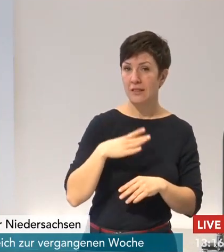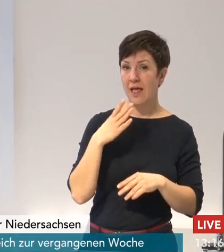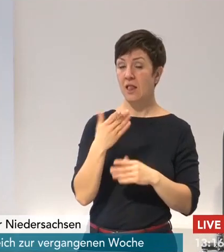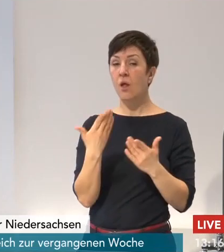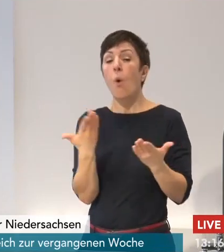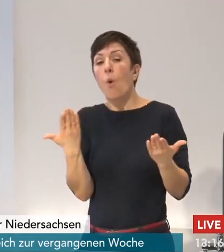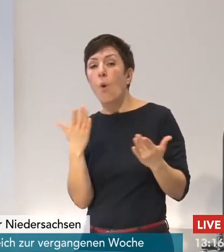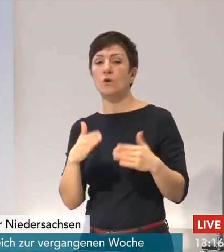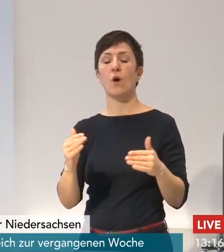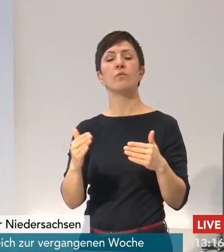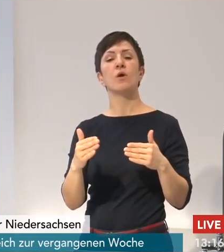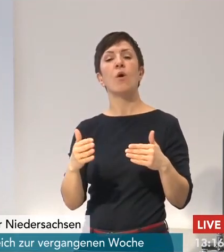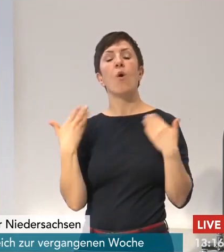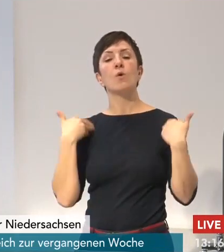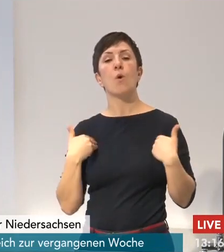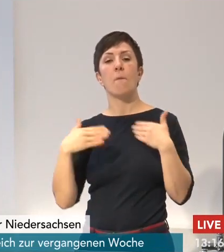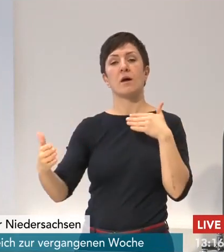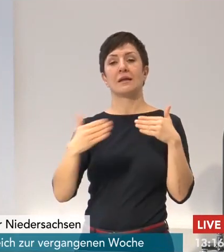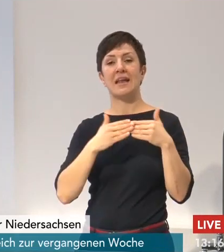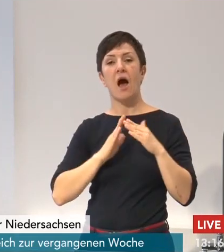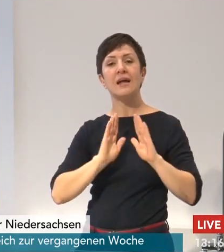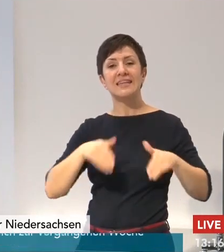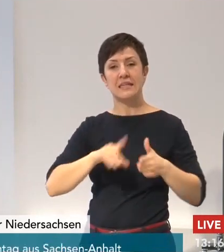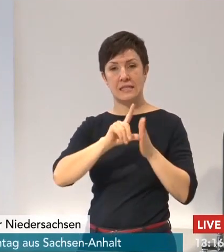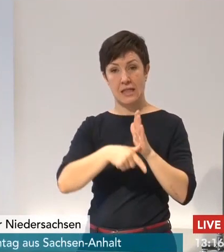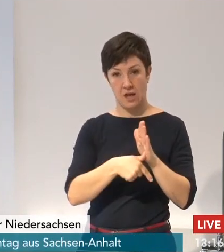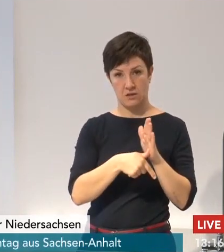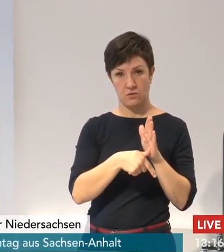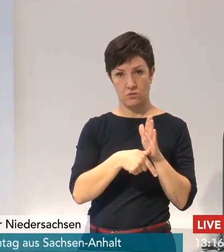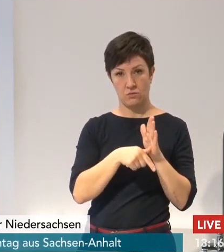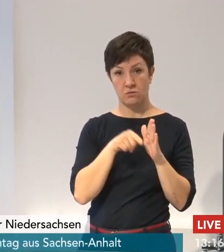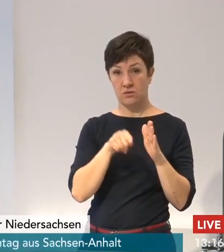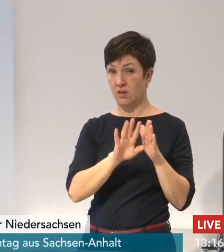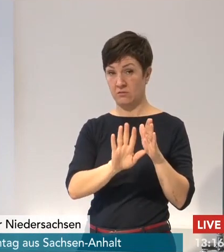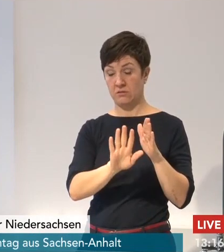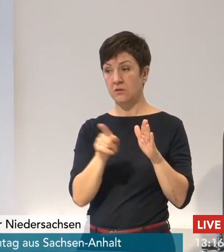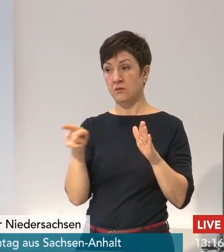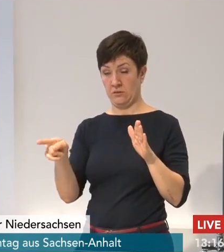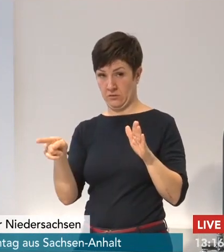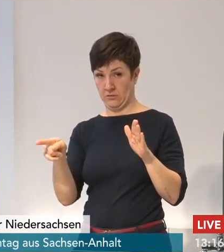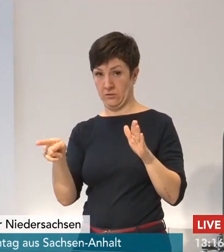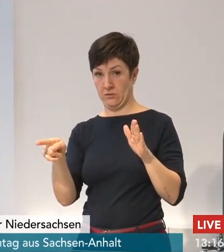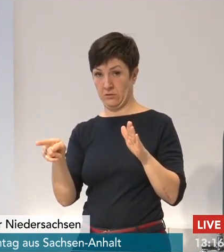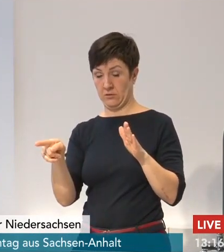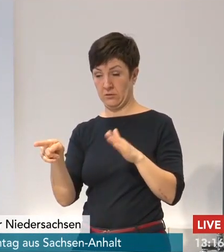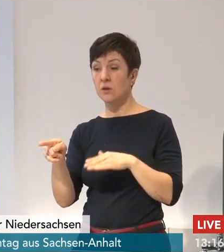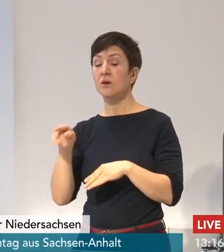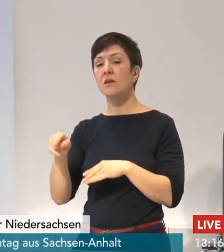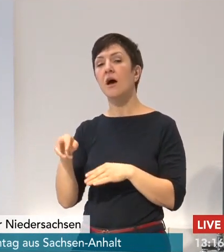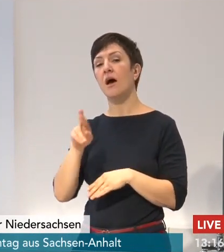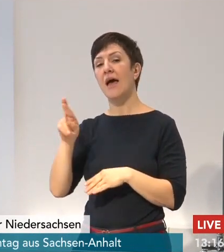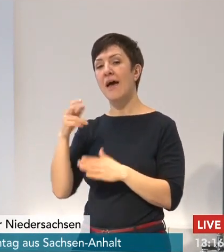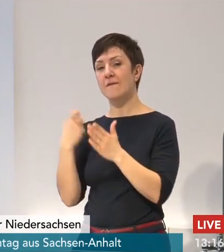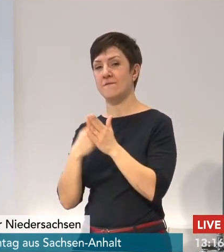Mittelstufe, auch dann öffnen, wenn der R-Wert, der Reproduktionsfaktor, zwar nicht kleiner als 0,8 ist, das Infektionsgeschehen